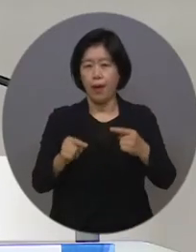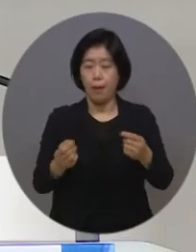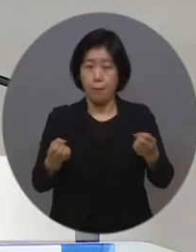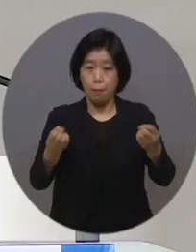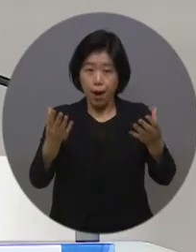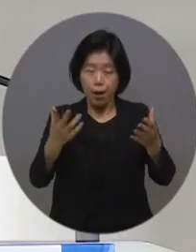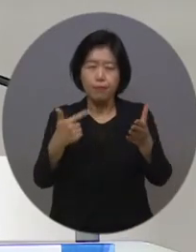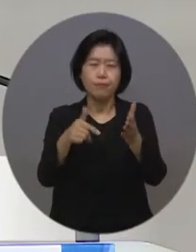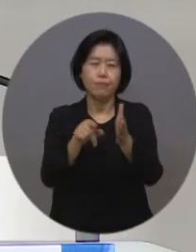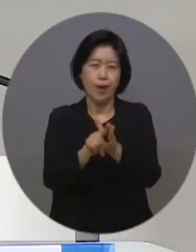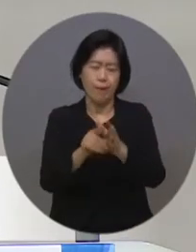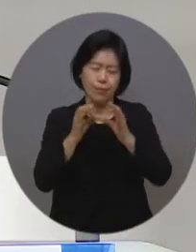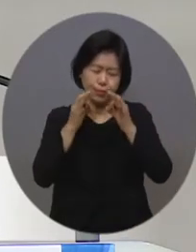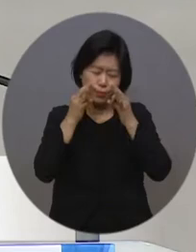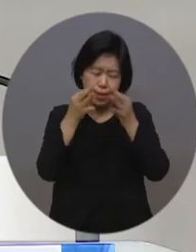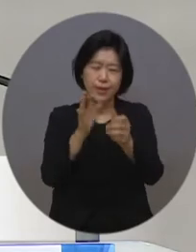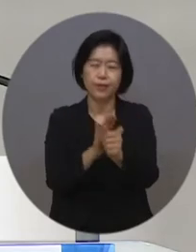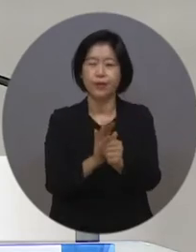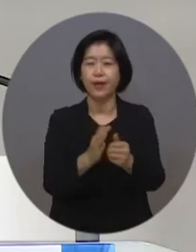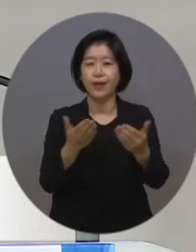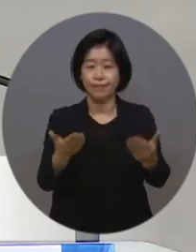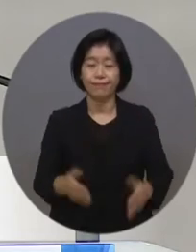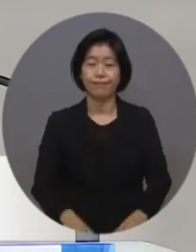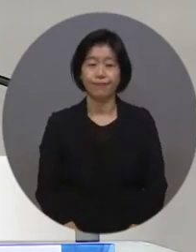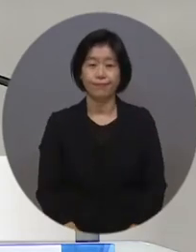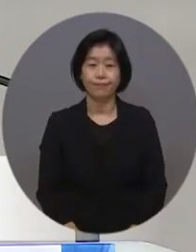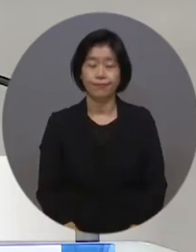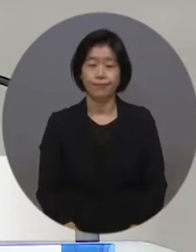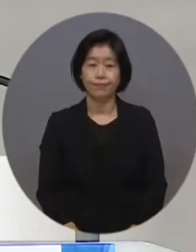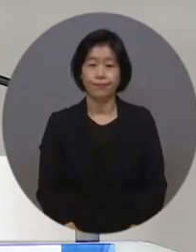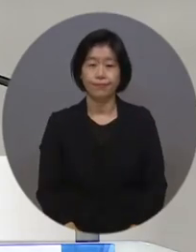있도록 최선을 다해 지원하겠습니다.